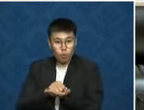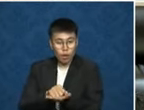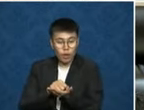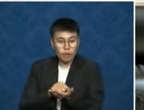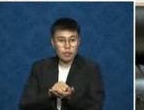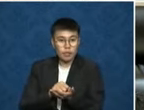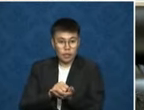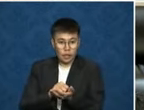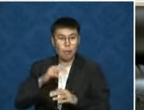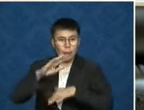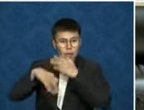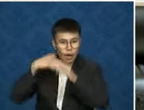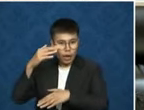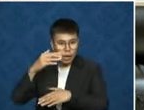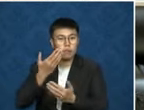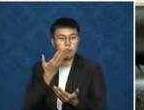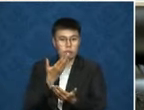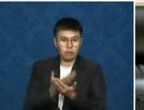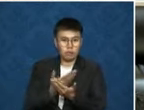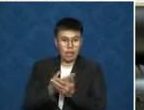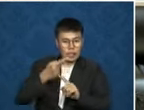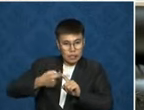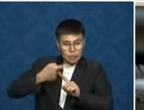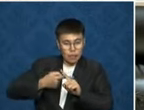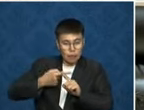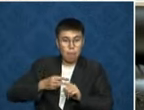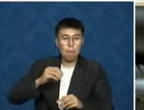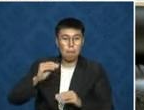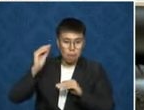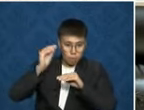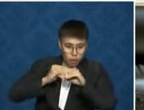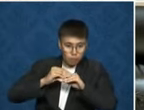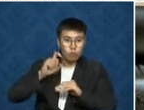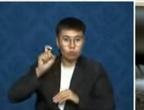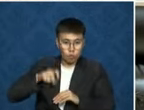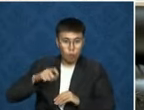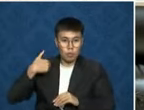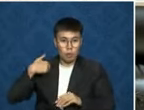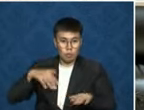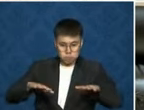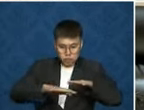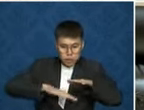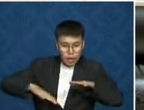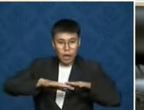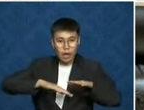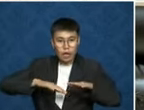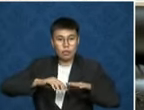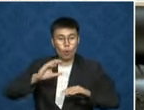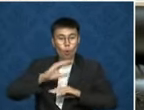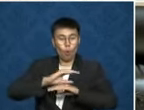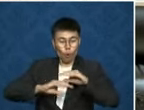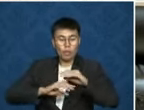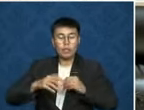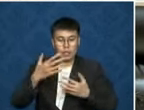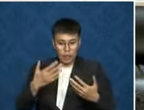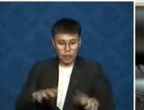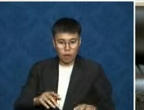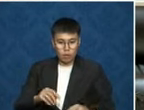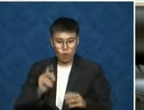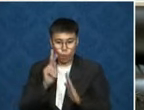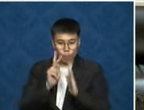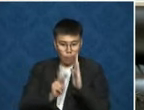าวไปสู่ประเทศที่มีรายได้สูงเพิ่มขึ้นเราจึงจำเป็นจะต้องวางรากฐานโครงสร้างทางกฎหมายด้าน